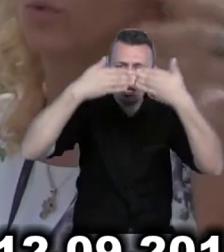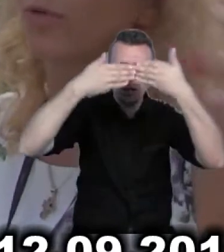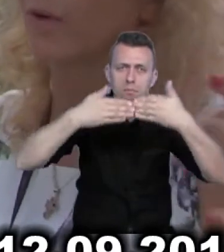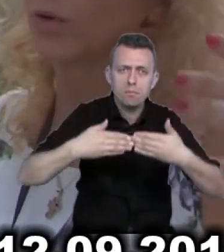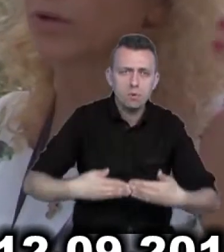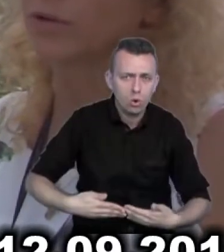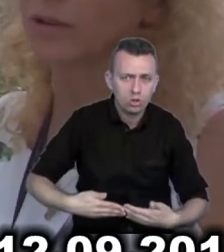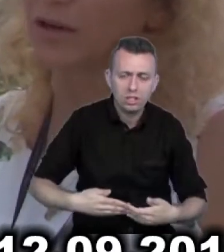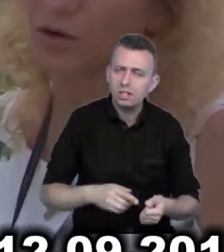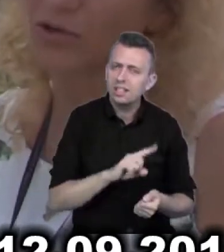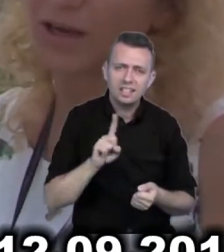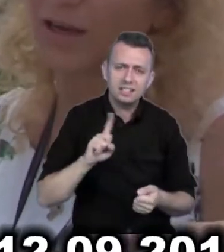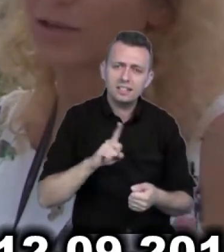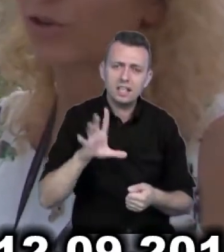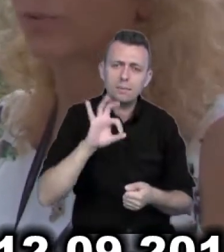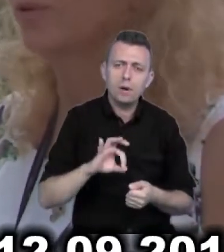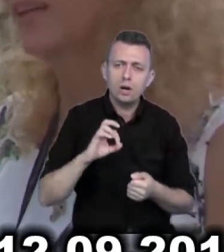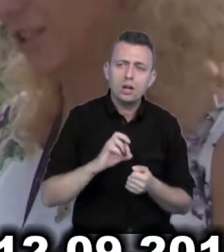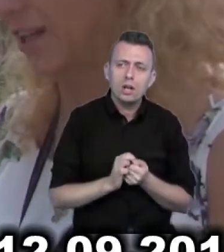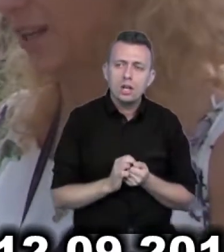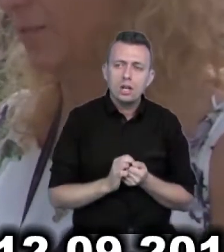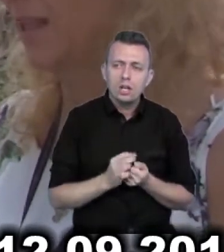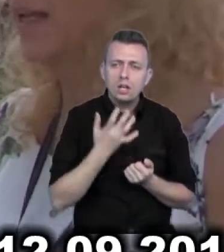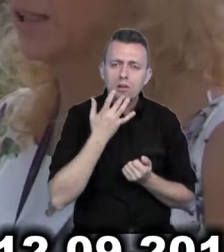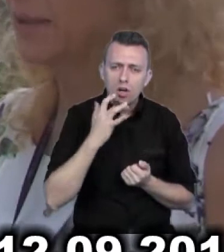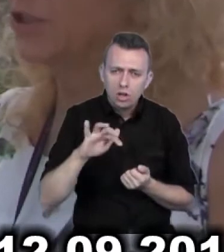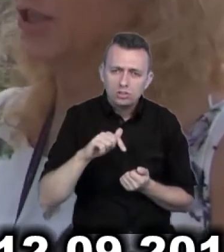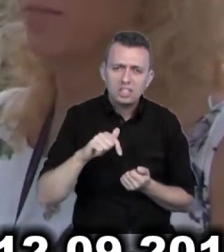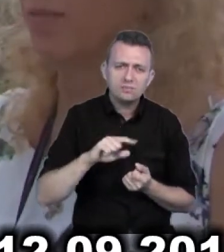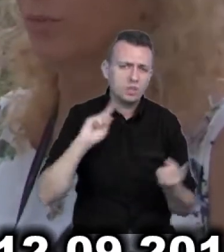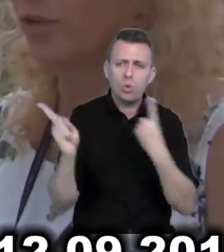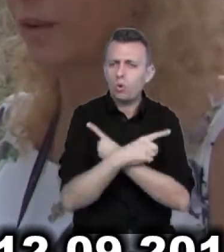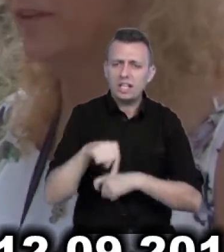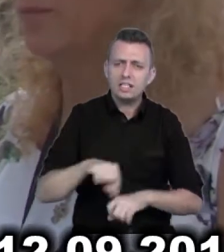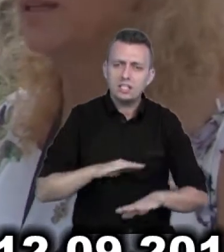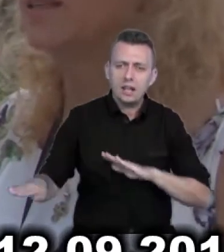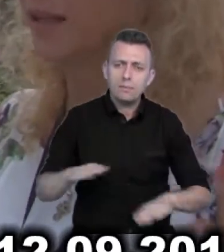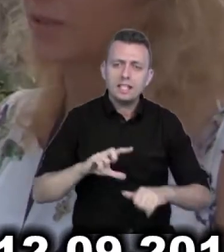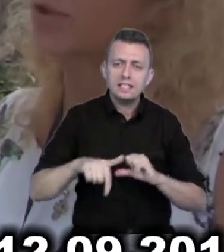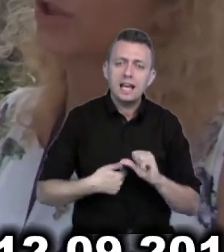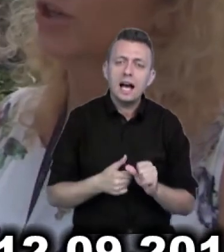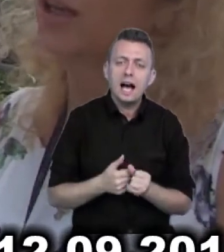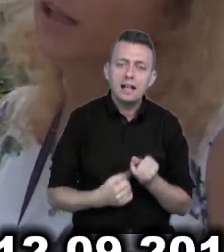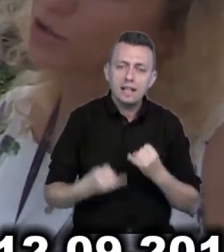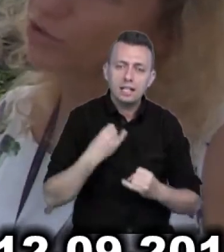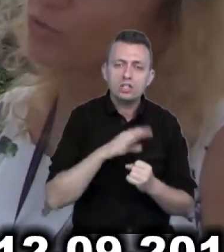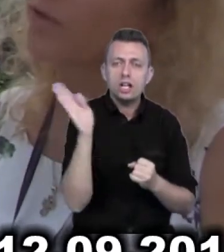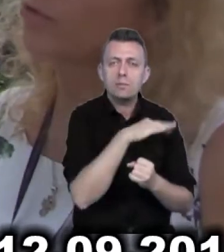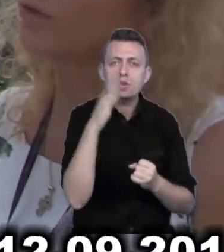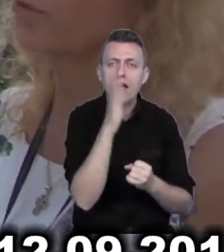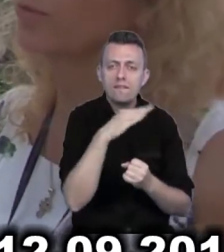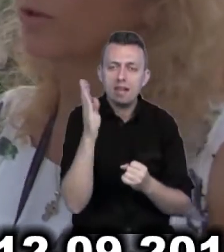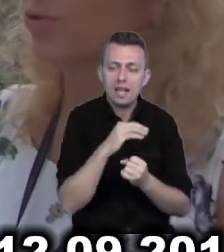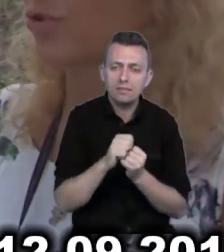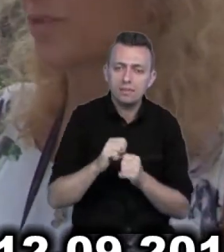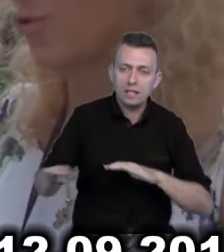bardzo kumulowało, to ta gorączka, żeby unikać takich miejsc. Natomiast jeżeli mamy przewiewne miejsce, a nasłonecznione, to już lepszych